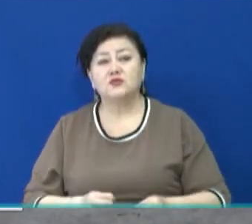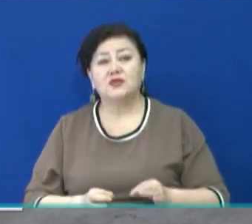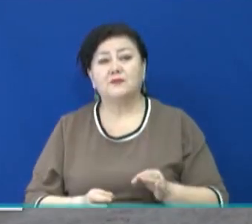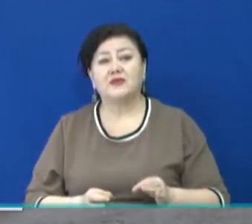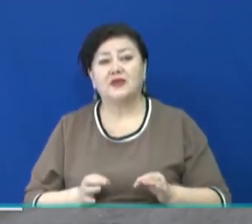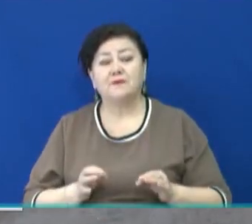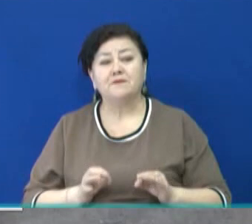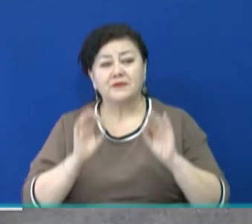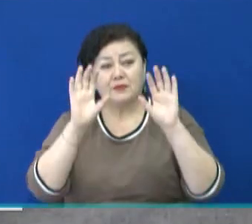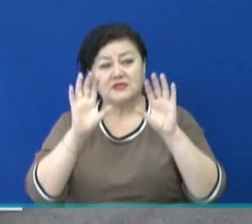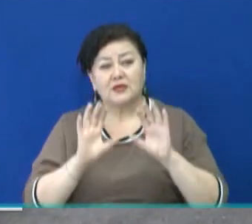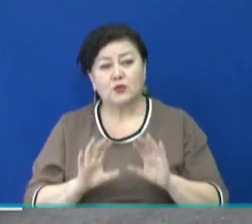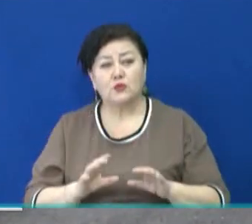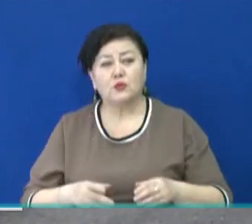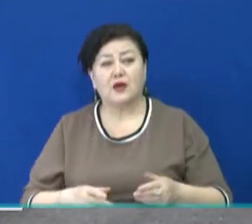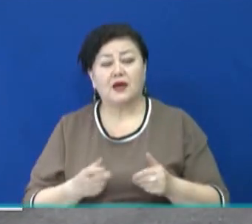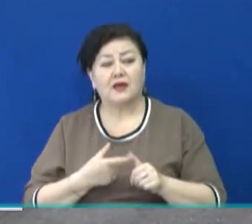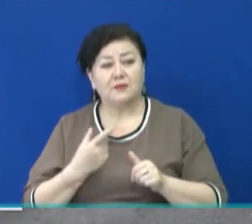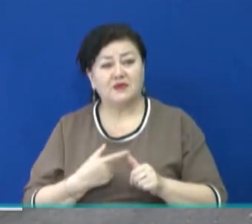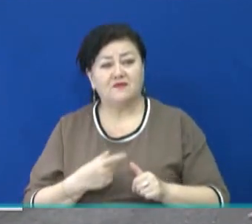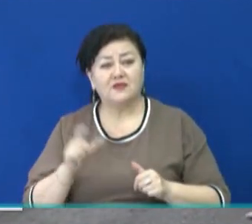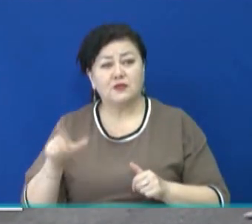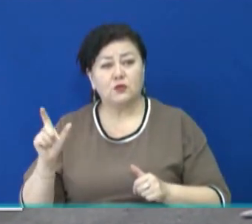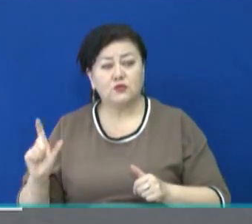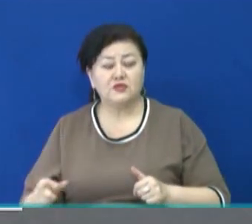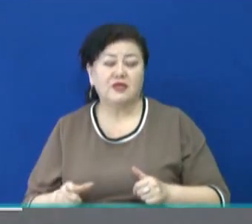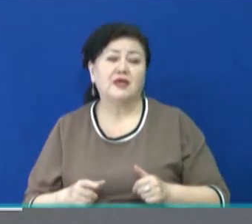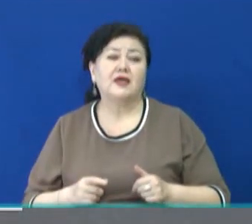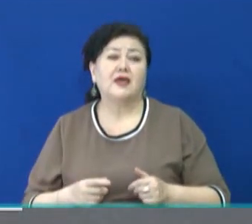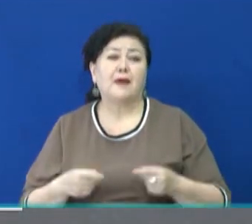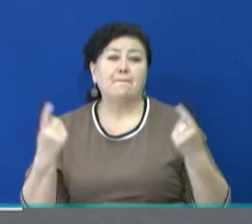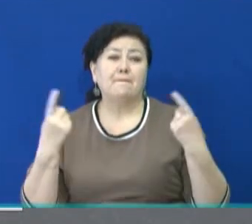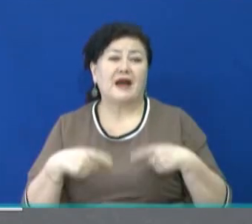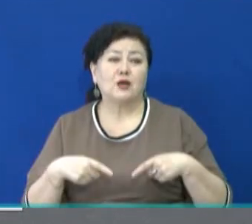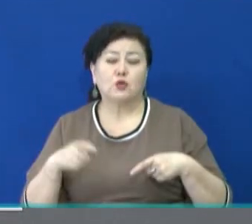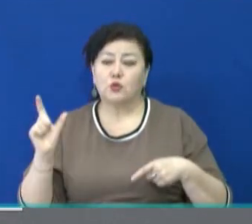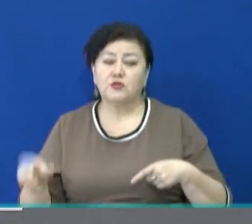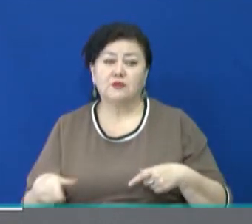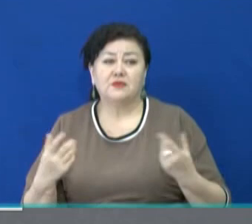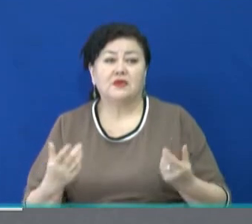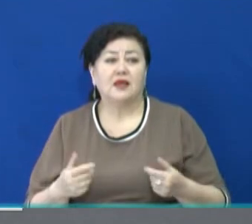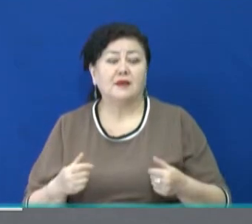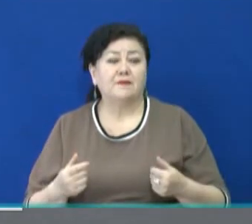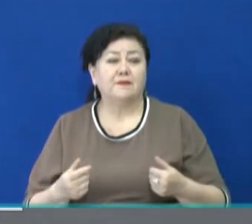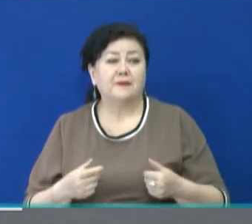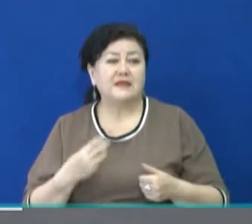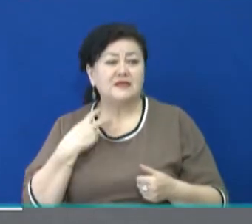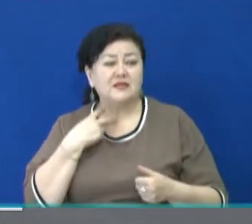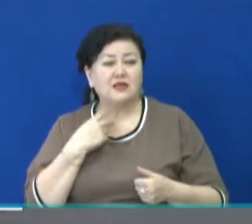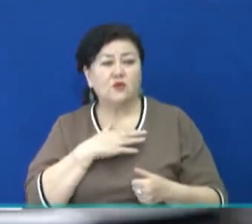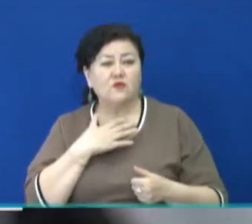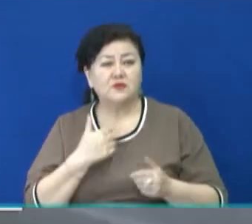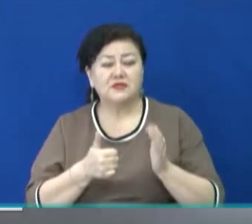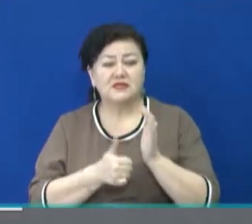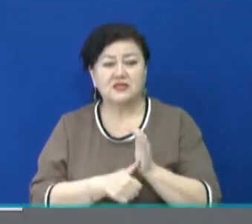келтіру рәсімдерін қамтиды. Заң аясында борышкер өзі өтініш беруі тиіс. Несие беруші рәсімдерді қолдануға құқық берілмеген. Қарызы көп 6 ай